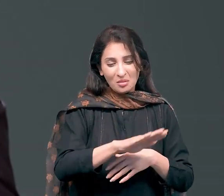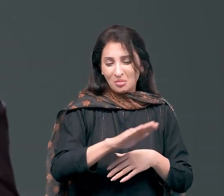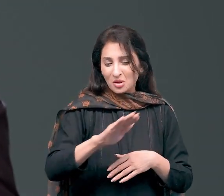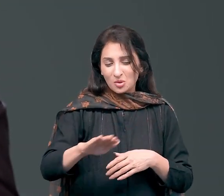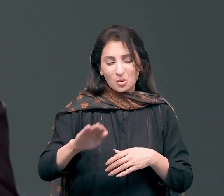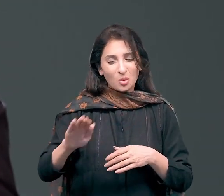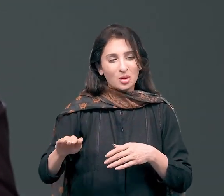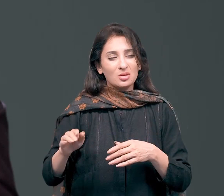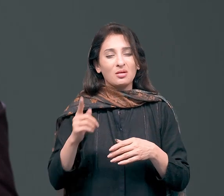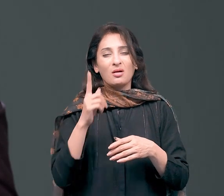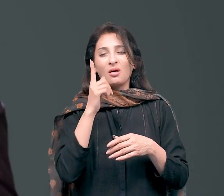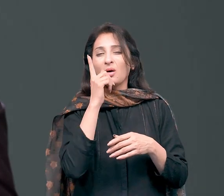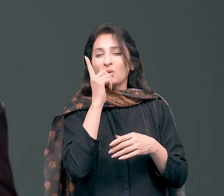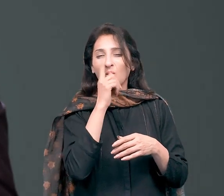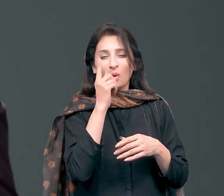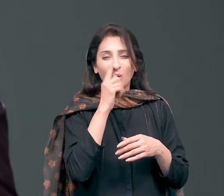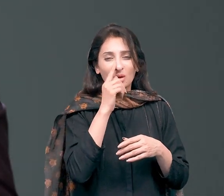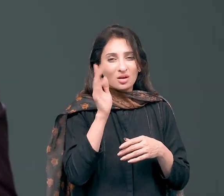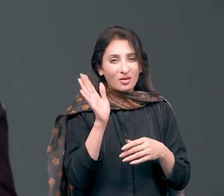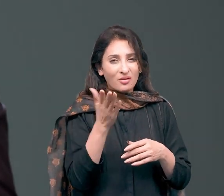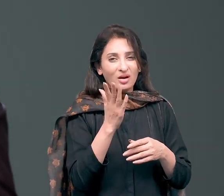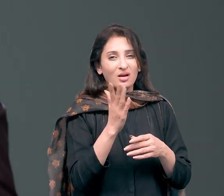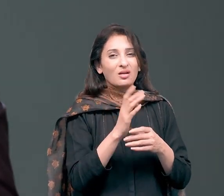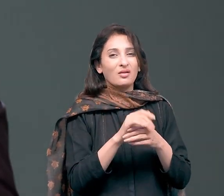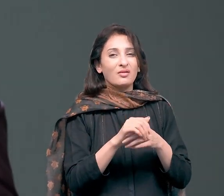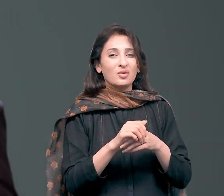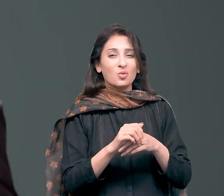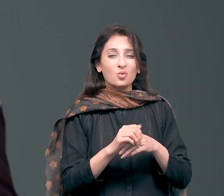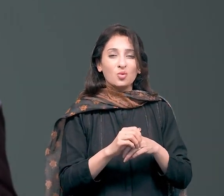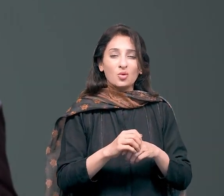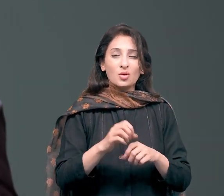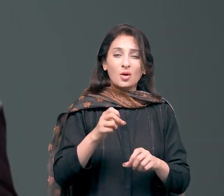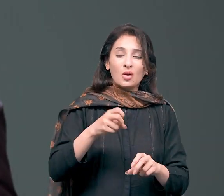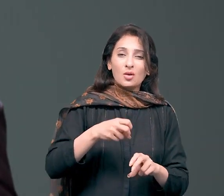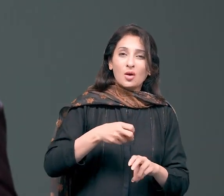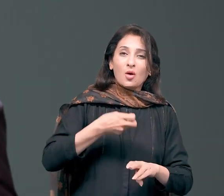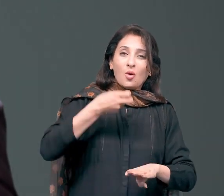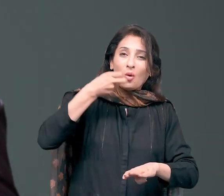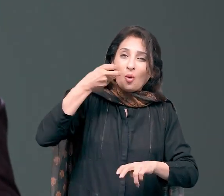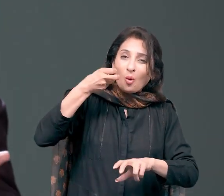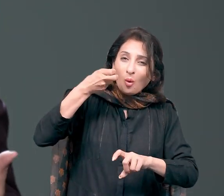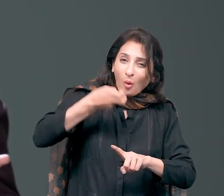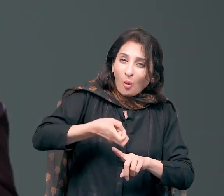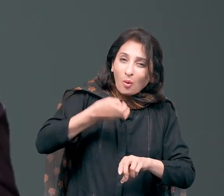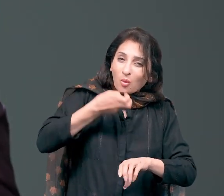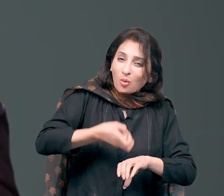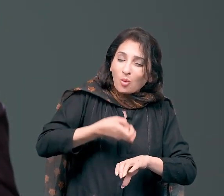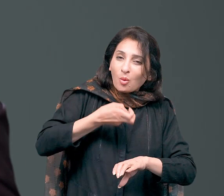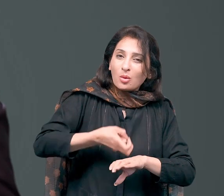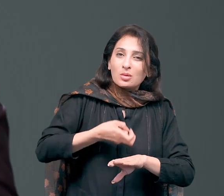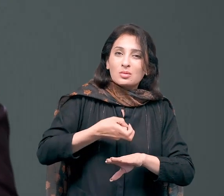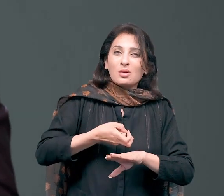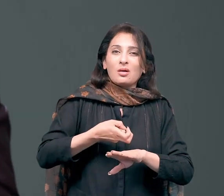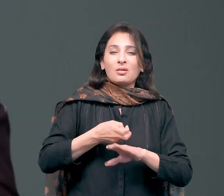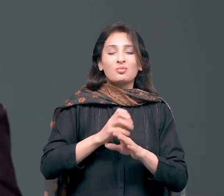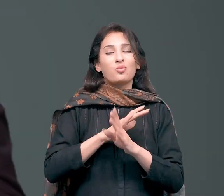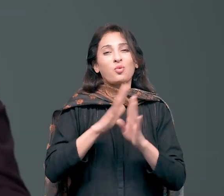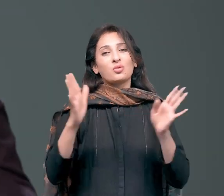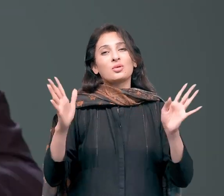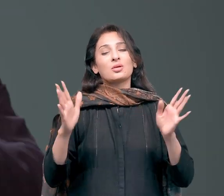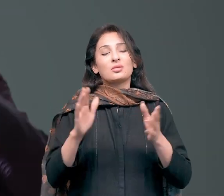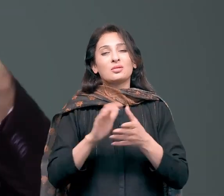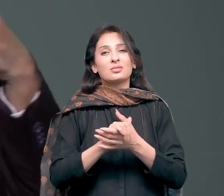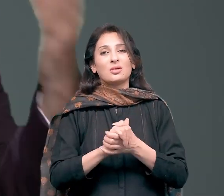ہے وہ لوگوں کے ساتھ، بچوں کے ساتھ، خواتین کے ساتھ جو ظلم و ستم روا رکھا،